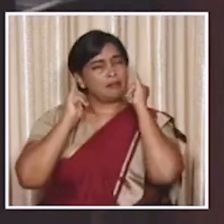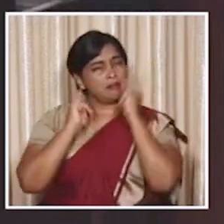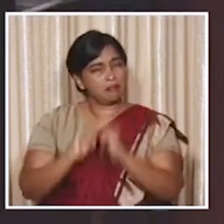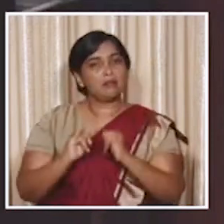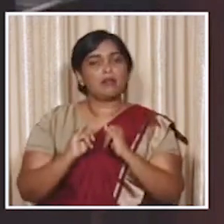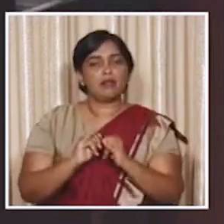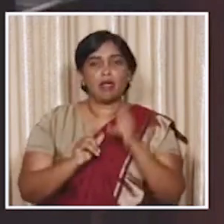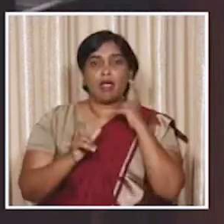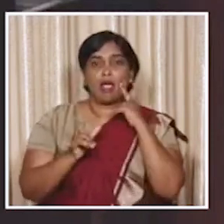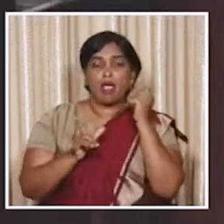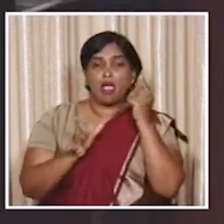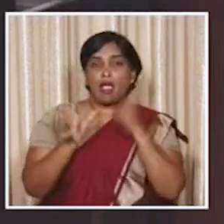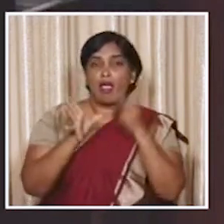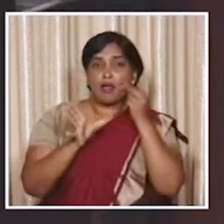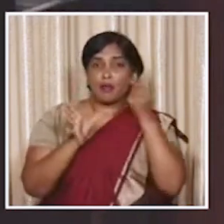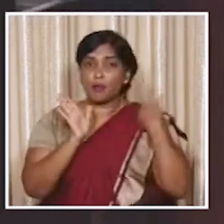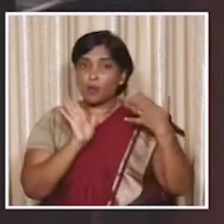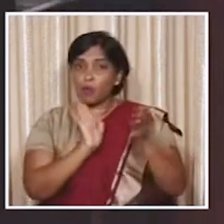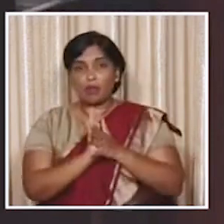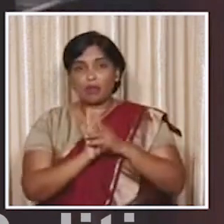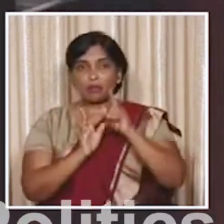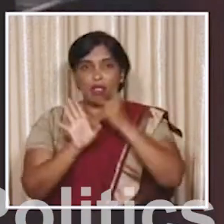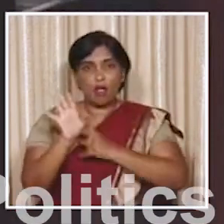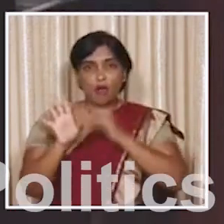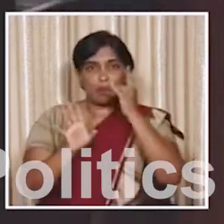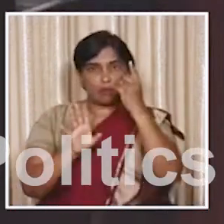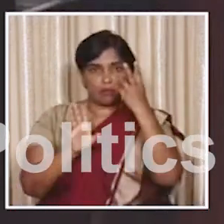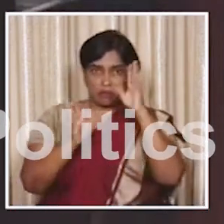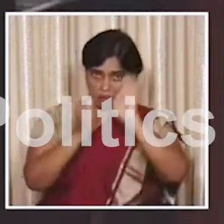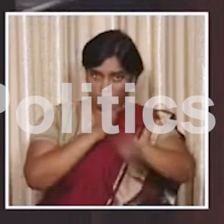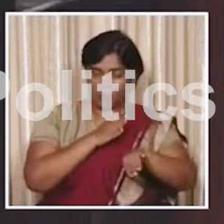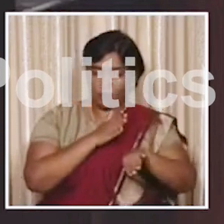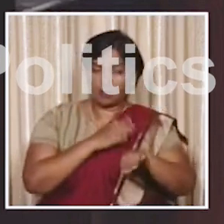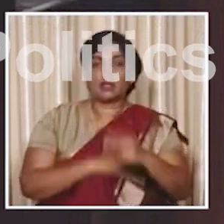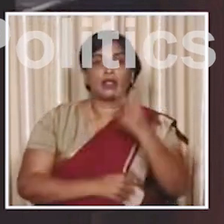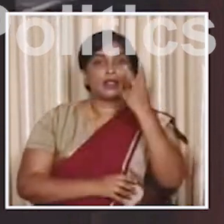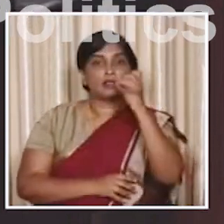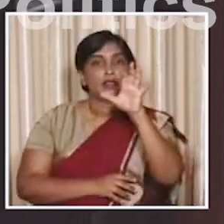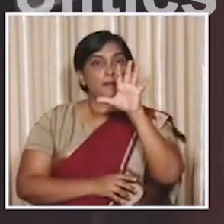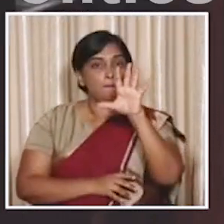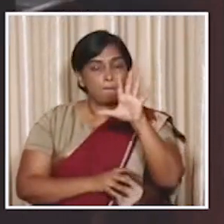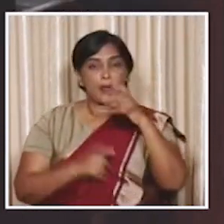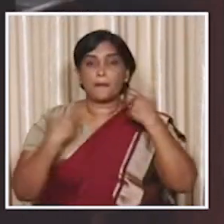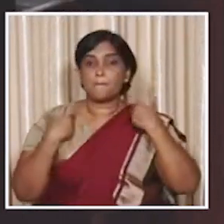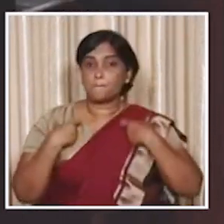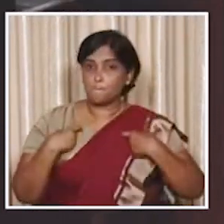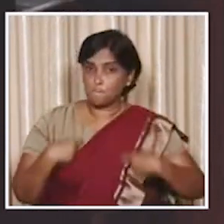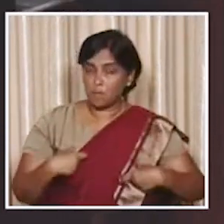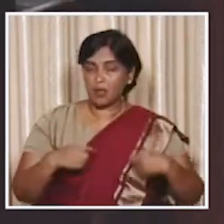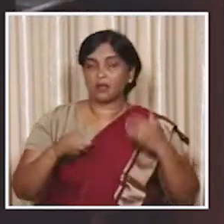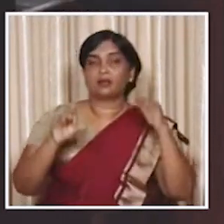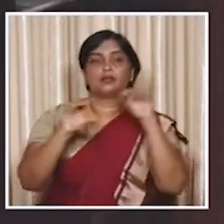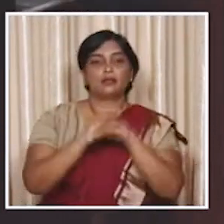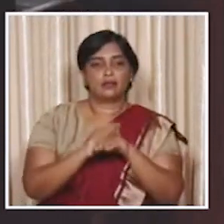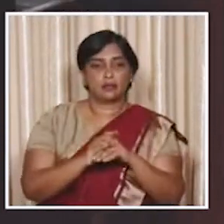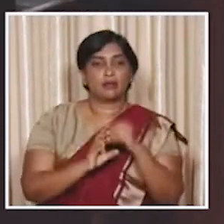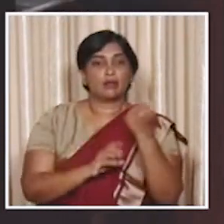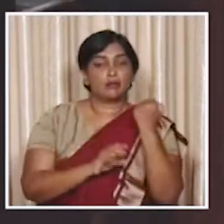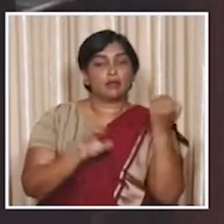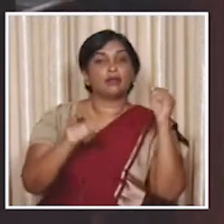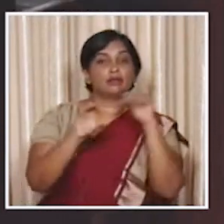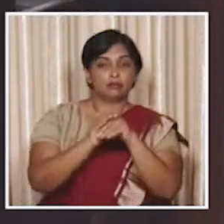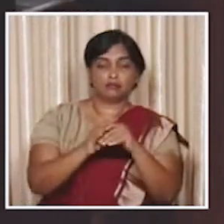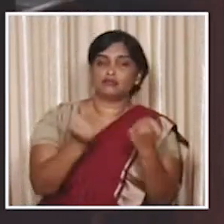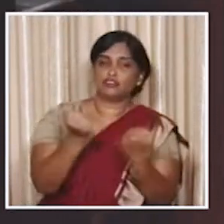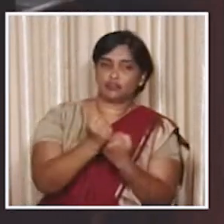හිටපුගෙන් ගලවනවද? ඒකෙන් ගලවනවද ඒ අවුරුදු ටික? 2005 මහින්ද රාජපක්ෂ ජනාධිපතිතුමාව බලයටපත් කරන්න